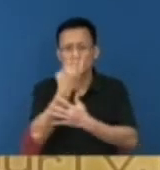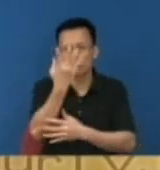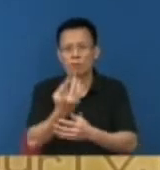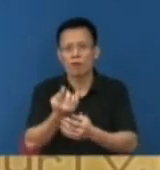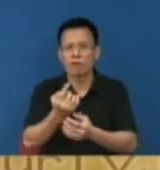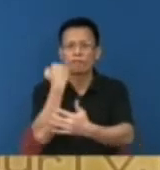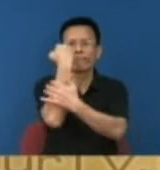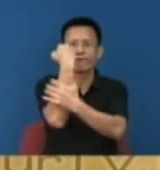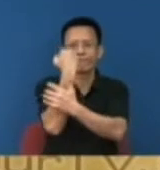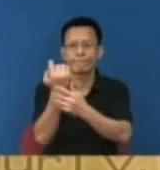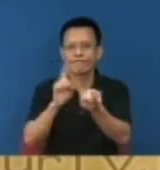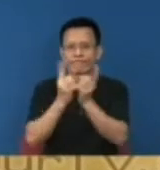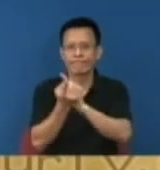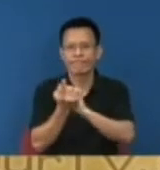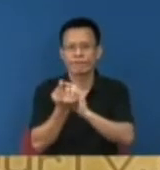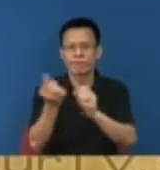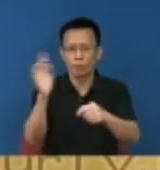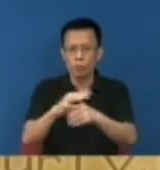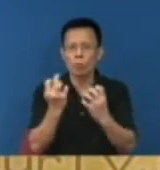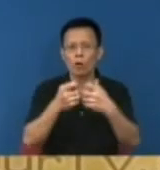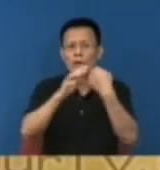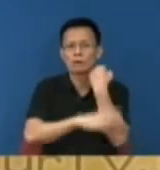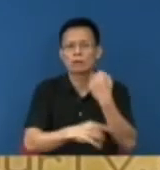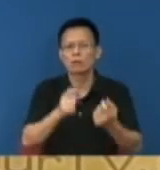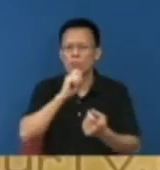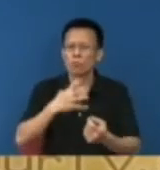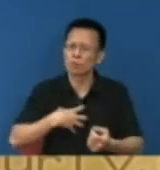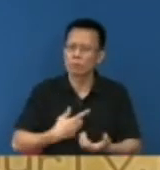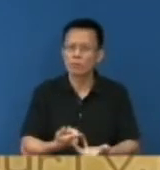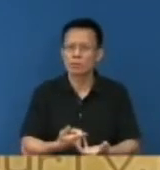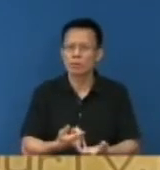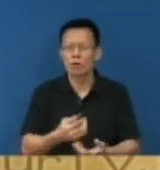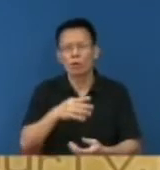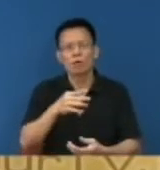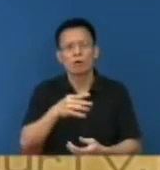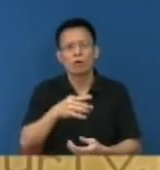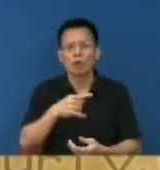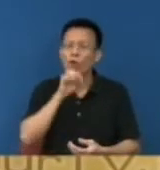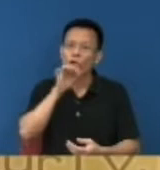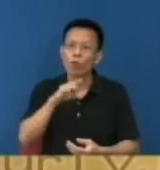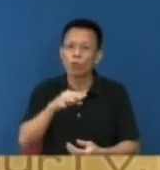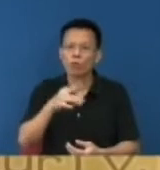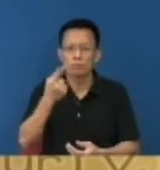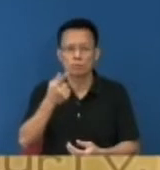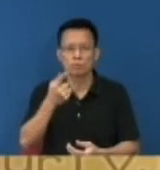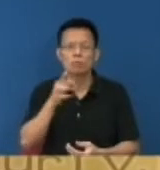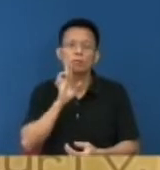機制，佢哋有冇感情嘅咧？我舉一個好簡單嘅例，當日金乃威議